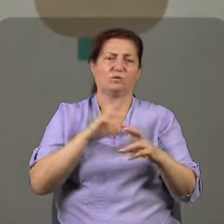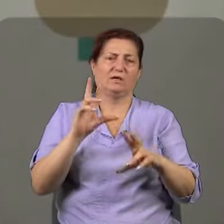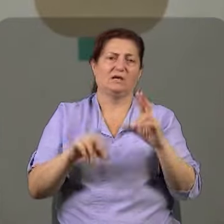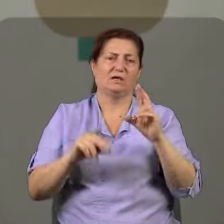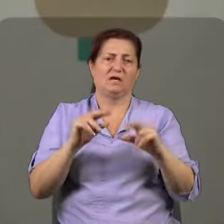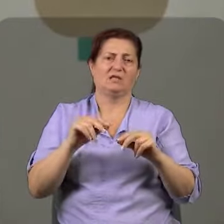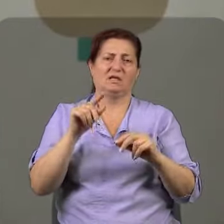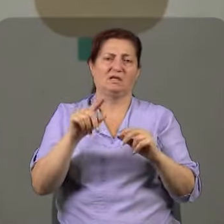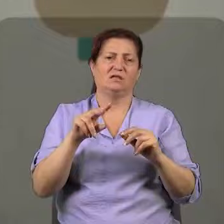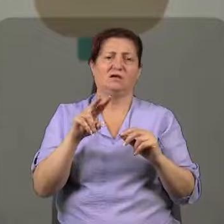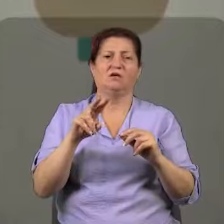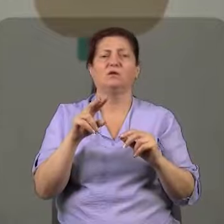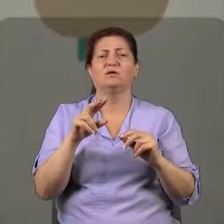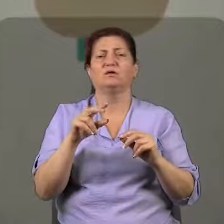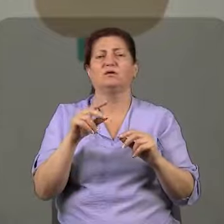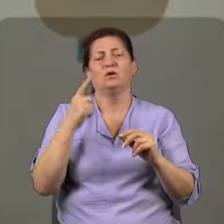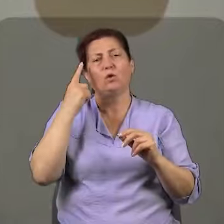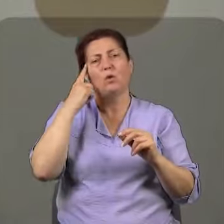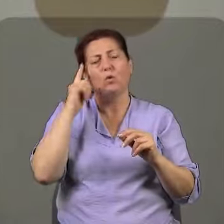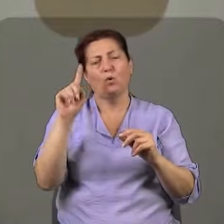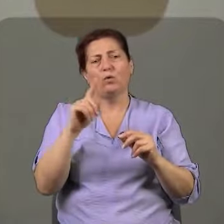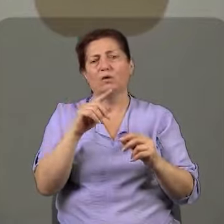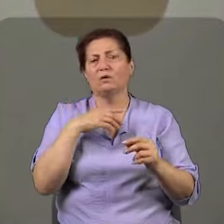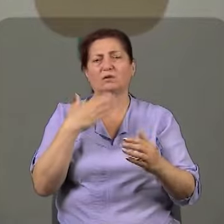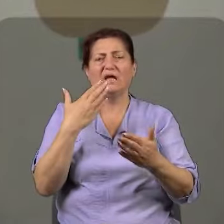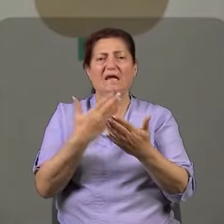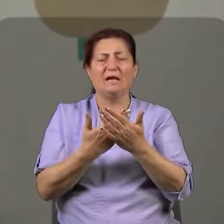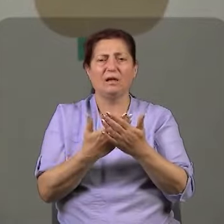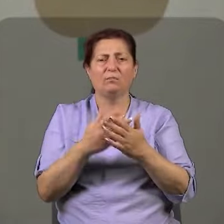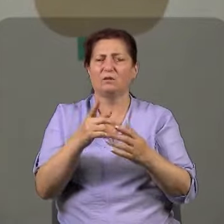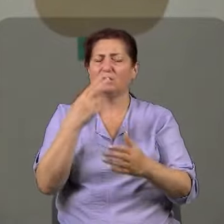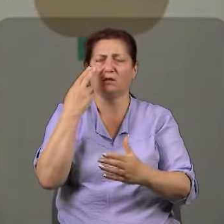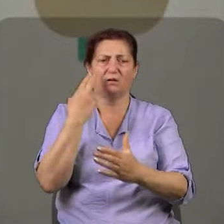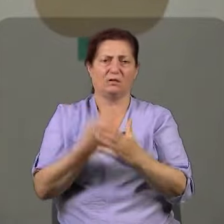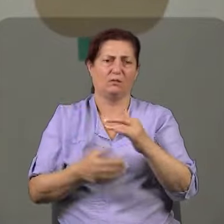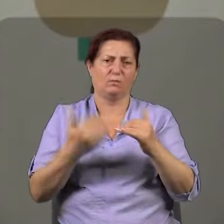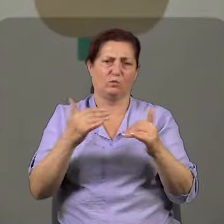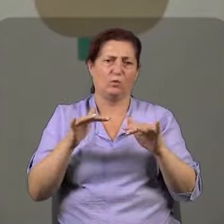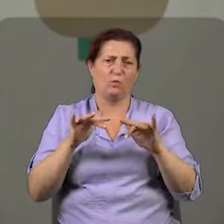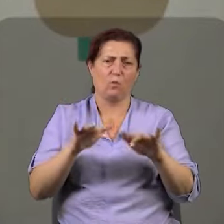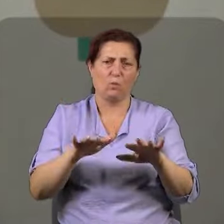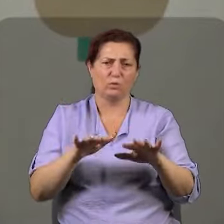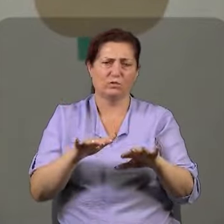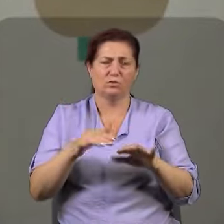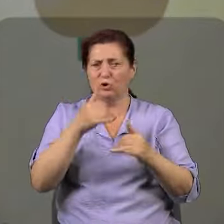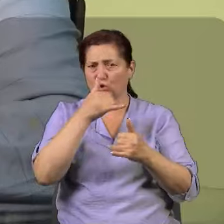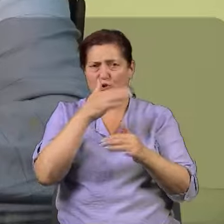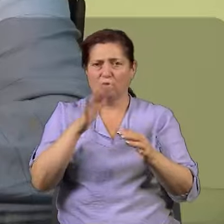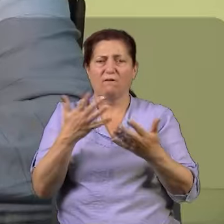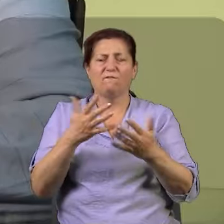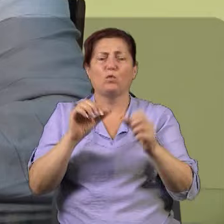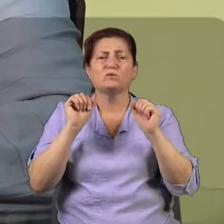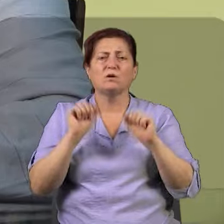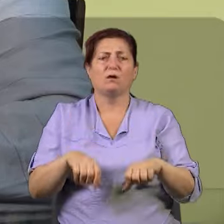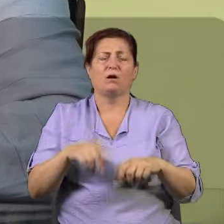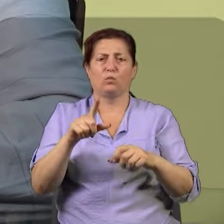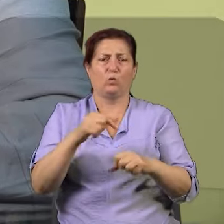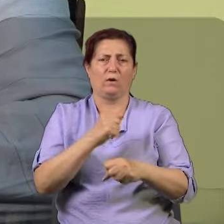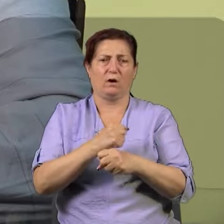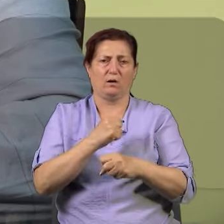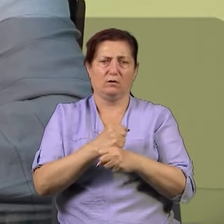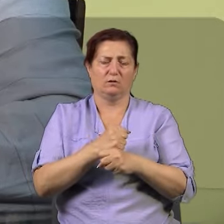լոգիկան վերստմենք որպես հիմք, մեկը իրանք փաստացի տապալում են այդ գործնայությունը, որովհետև չեն կարող, ոնց կարող ես արագ դա անել,